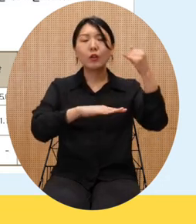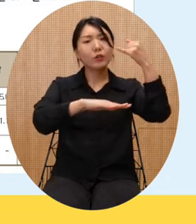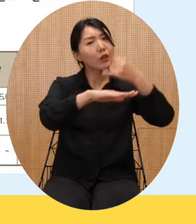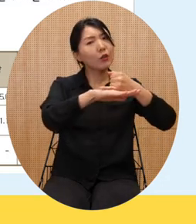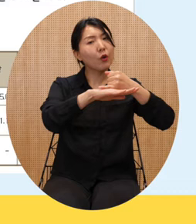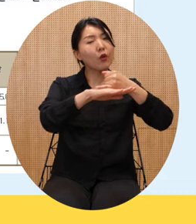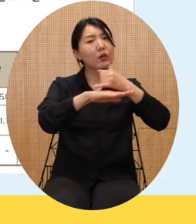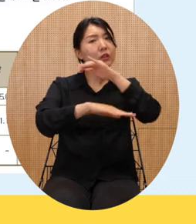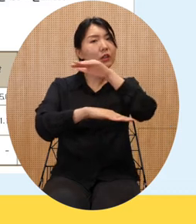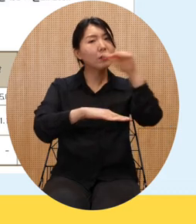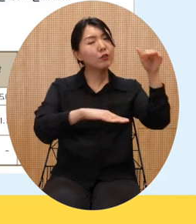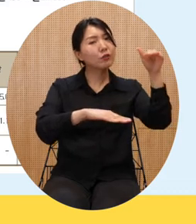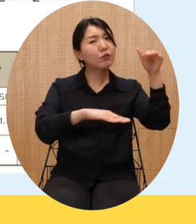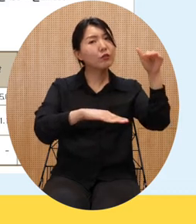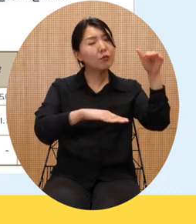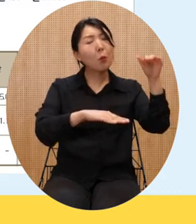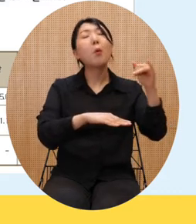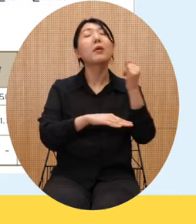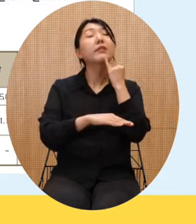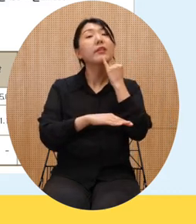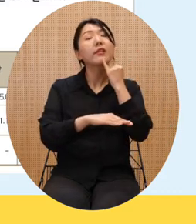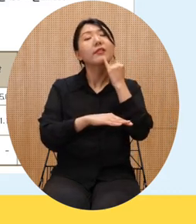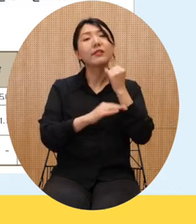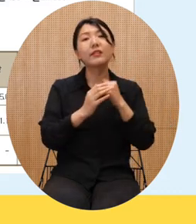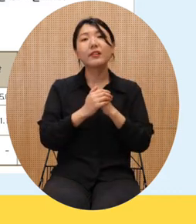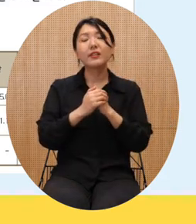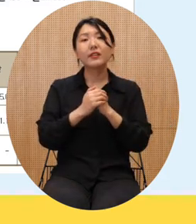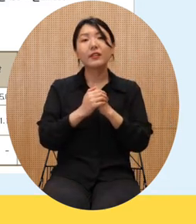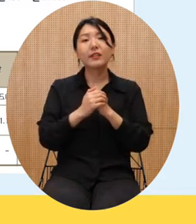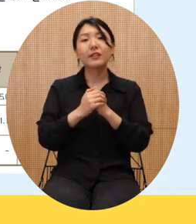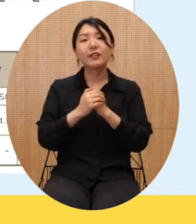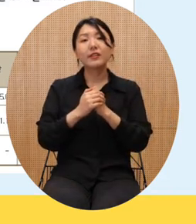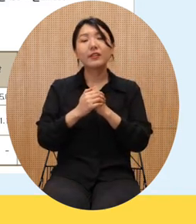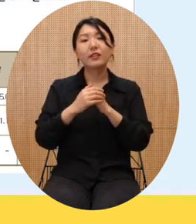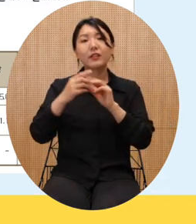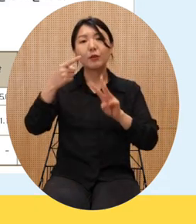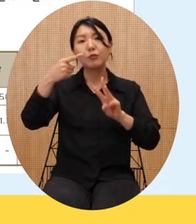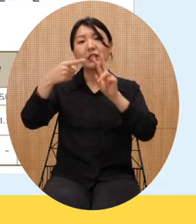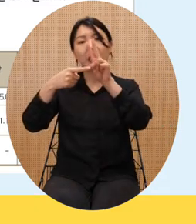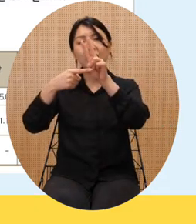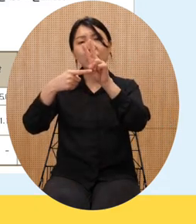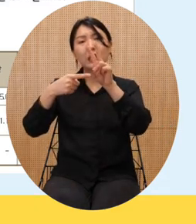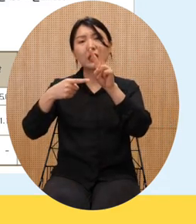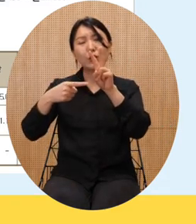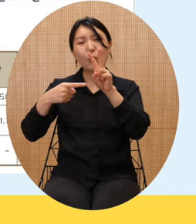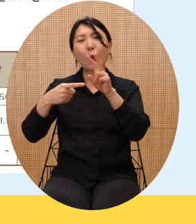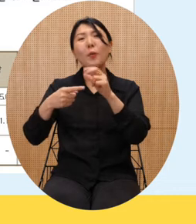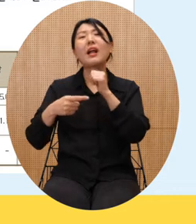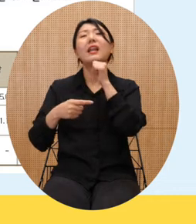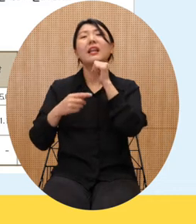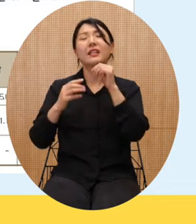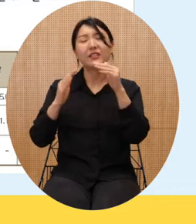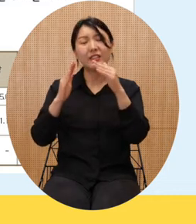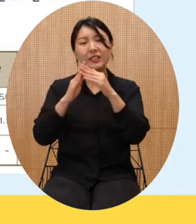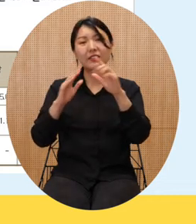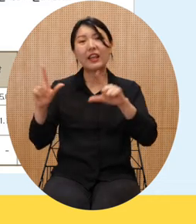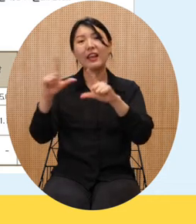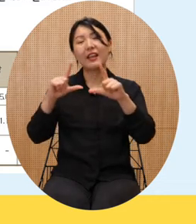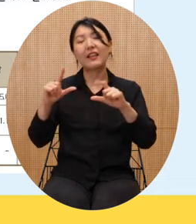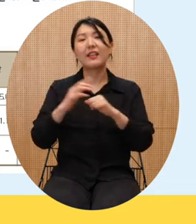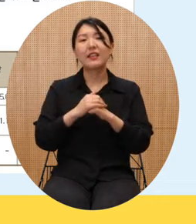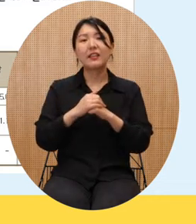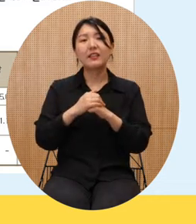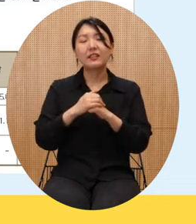30% 정도는 그래도 최저주거 기준을 괜찮은 집에 살고 계시고, 한 또 3분의 2 정도는